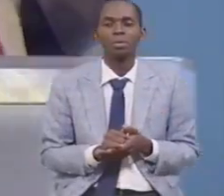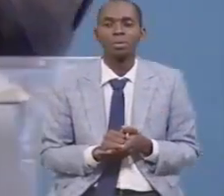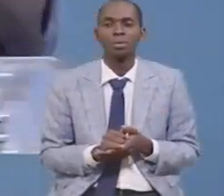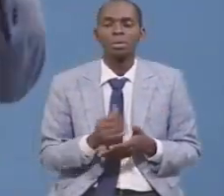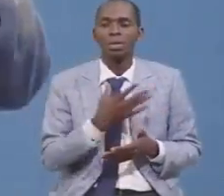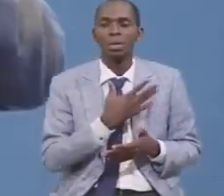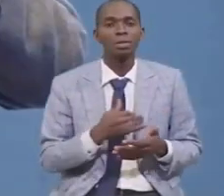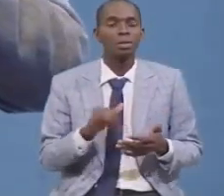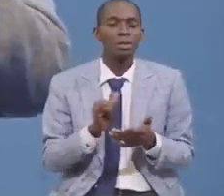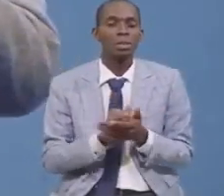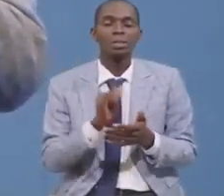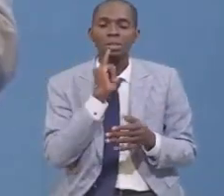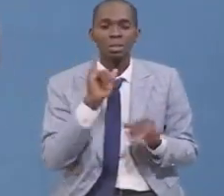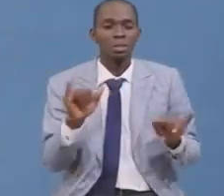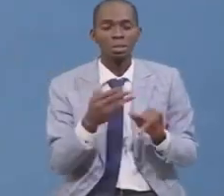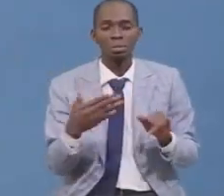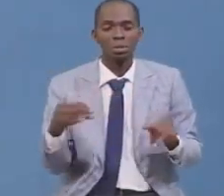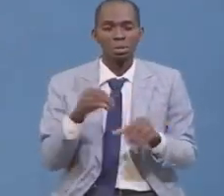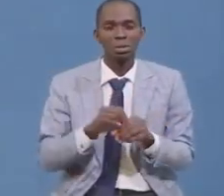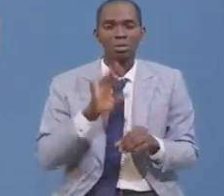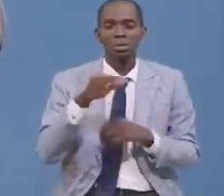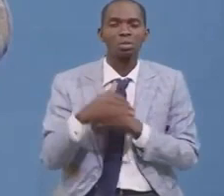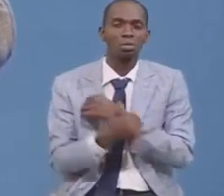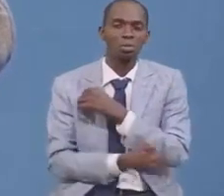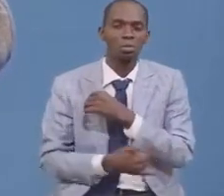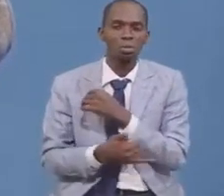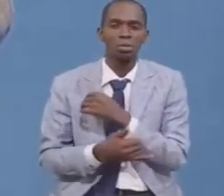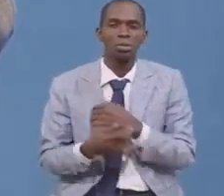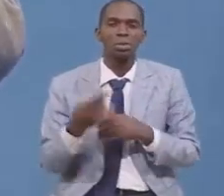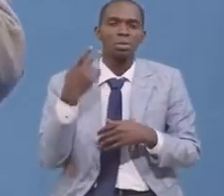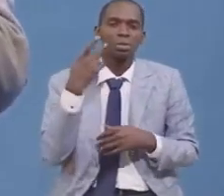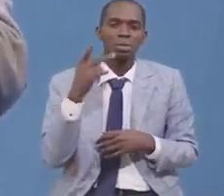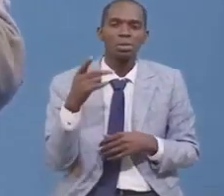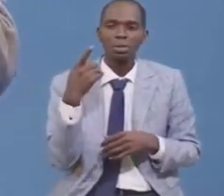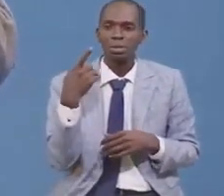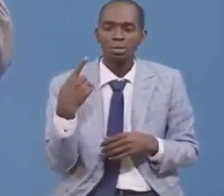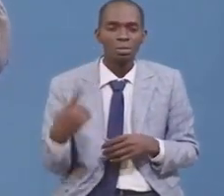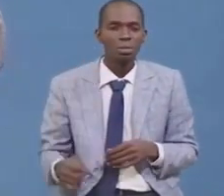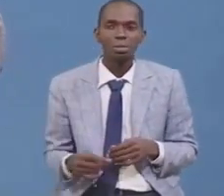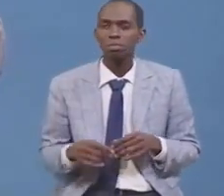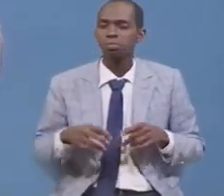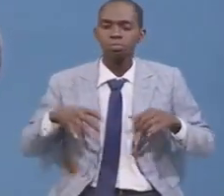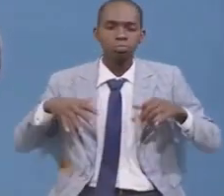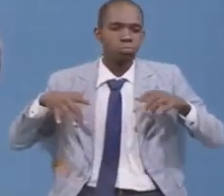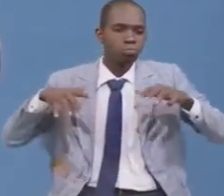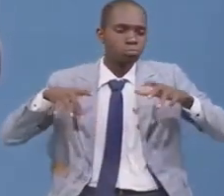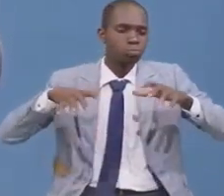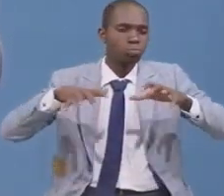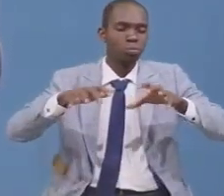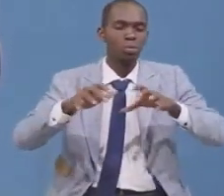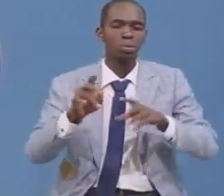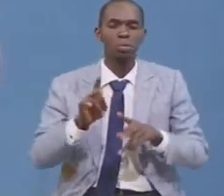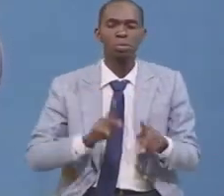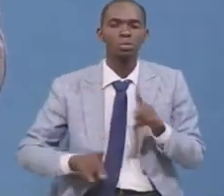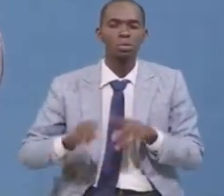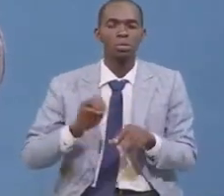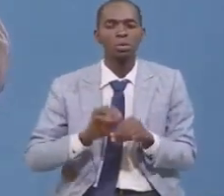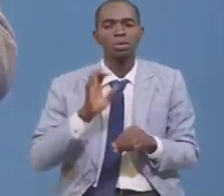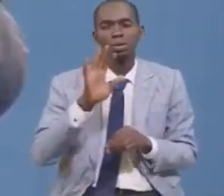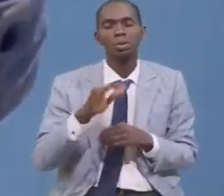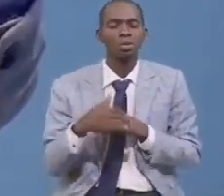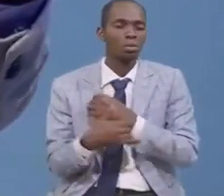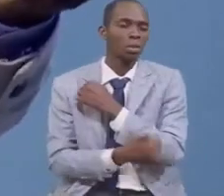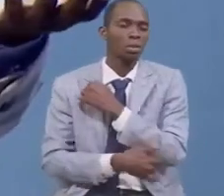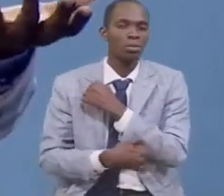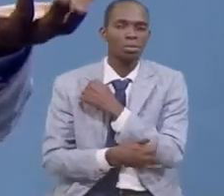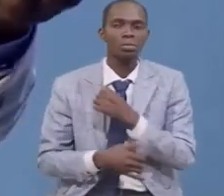your country. మీ దేశంలో ఏ రాష్ట్రమైనా. Look at the teeming multitudes in your country. మీ దేశములో బహుజన సమూహాలు ఉన్నాయి